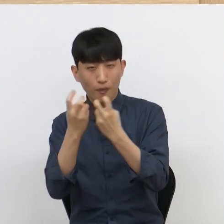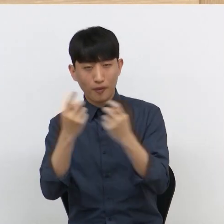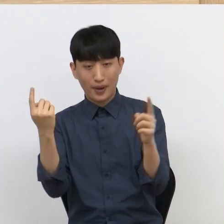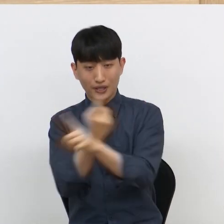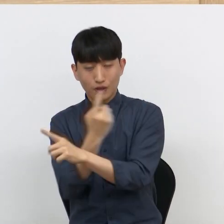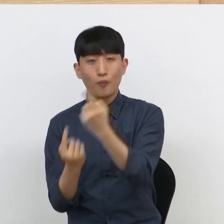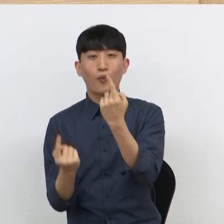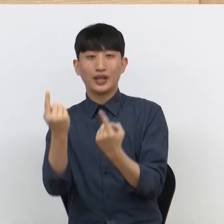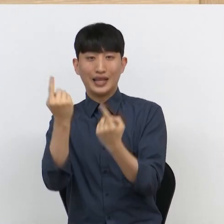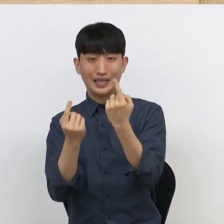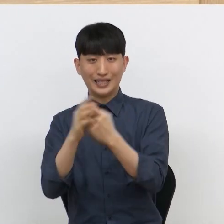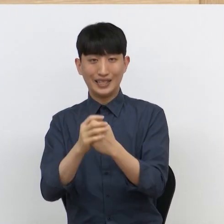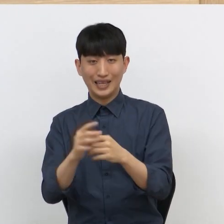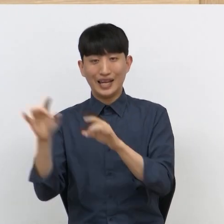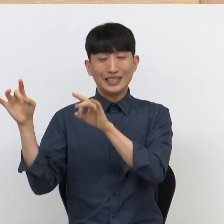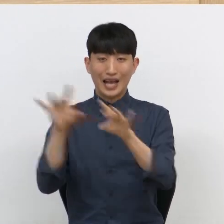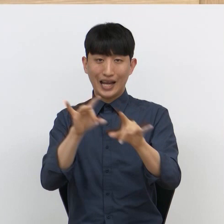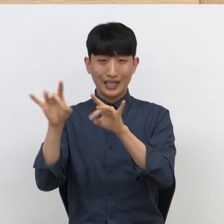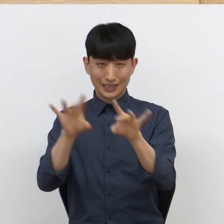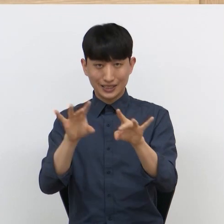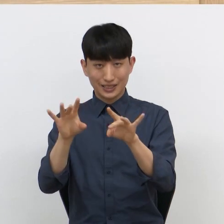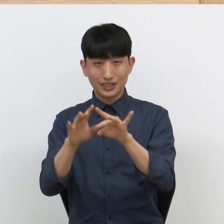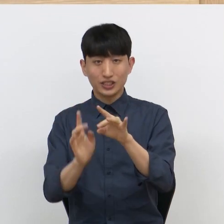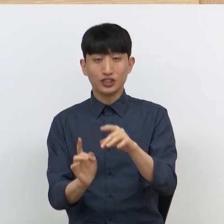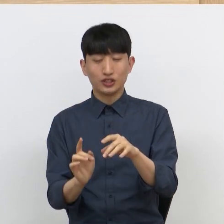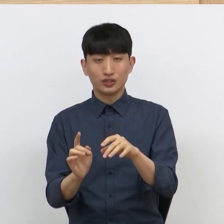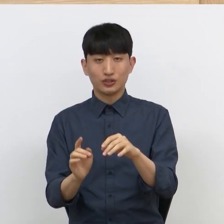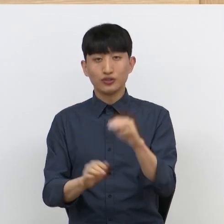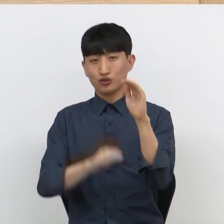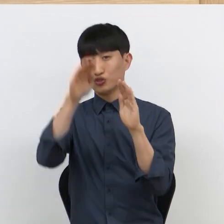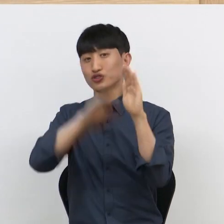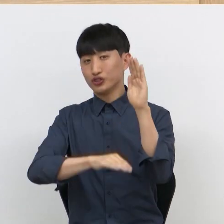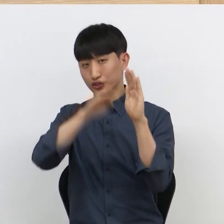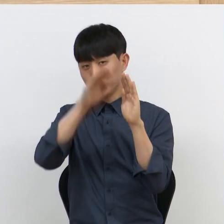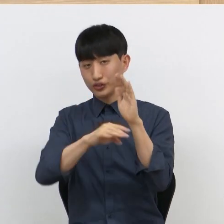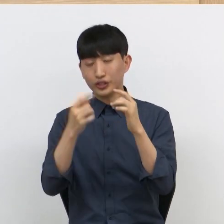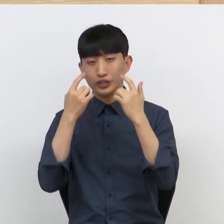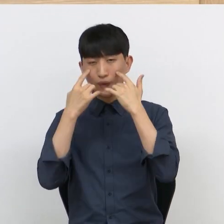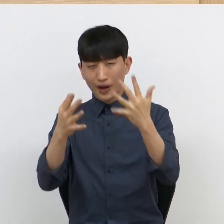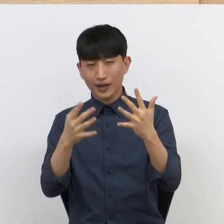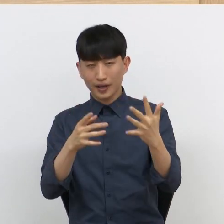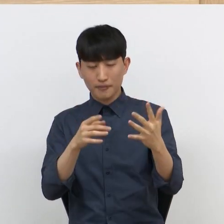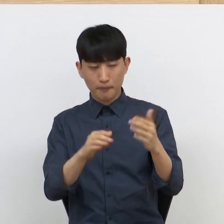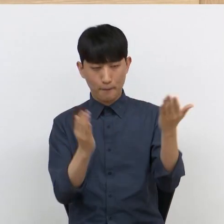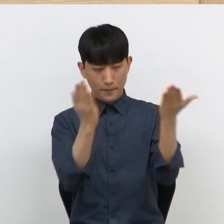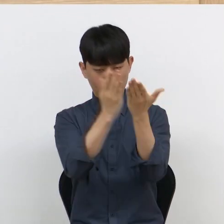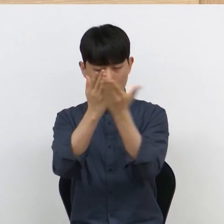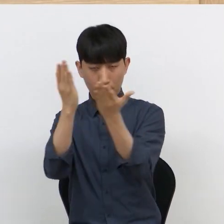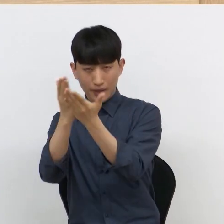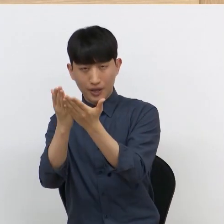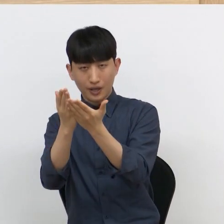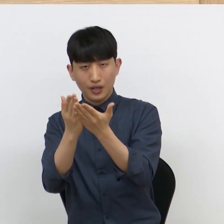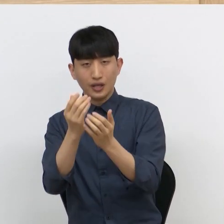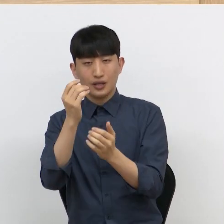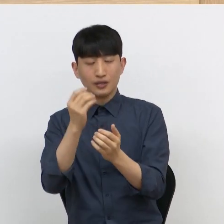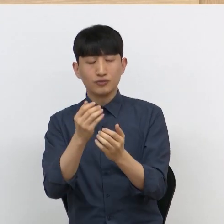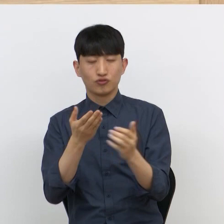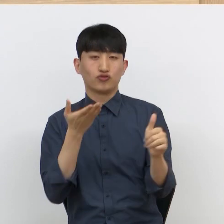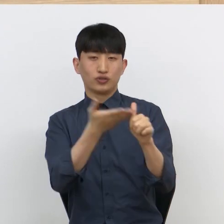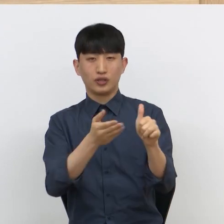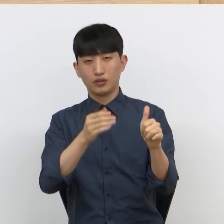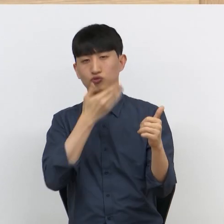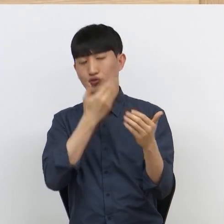바꾸기보다는 자극 수준, 즉 T레벨이나 C레벨을 훨씬 더 정확하게 찾아주는 것이 되게 중요하기 때문에 그런